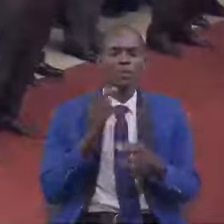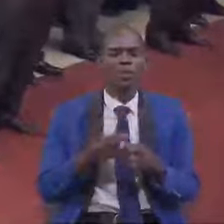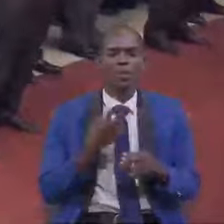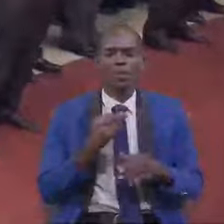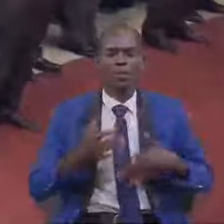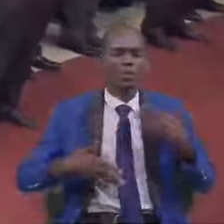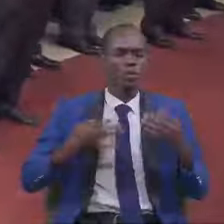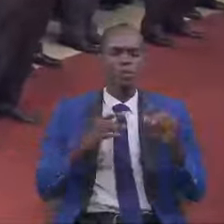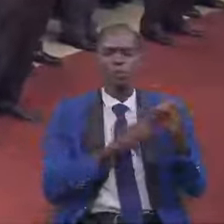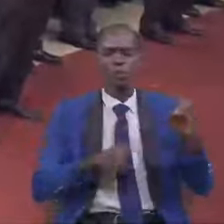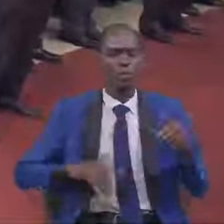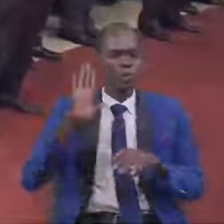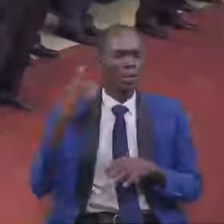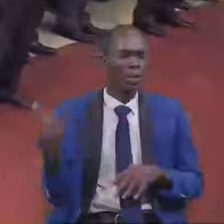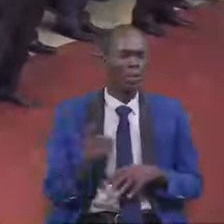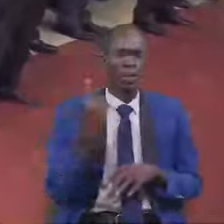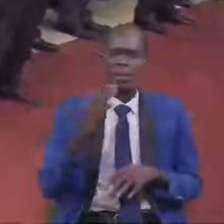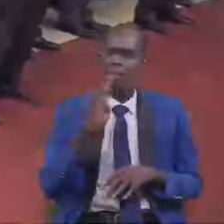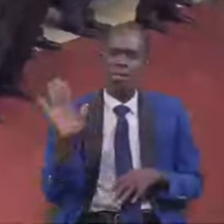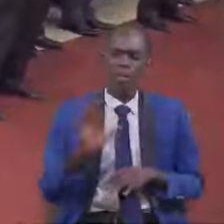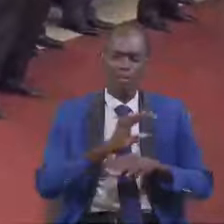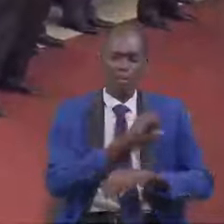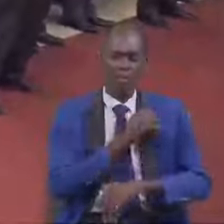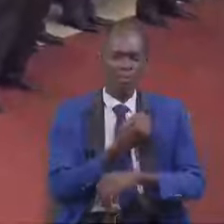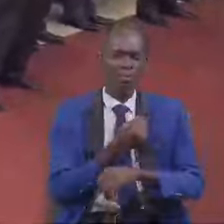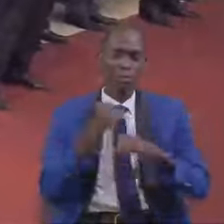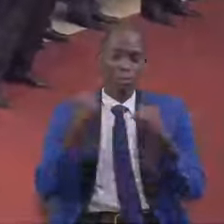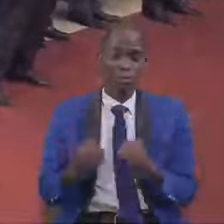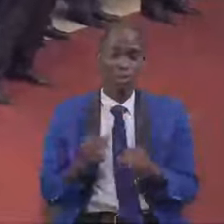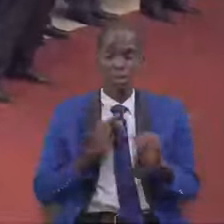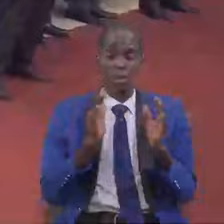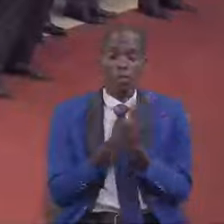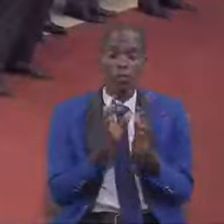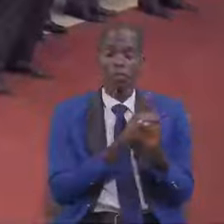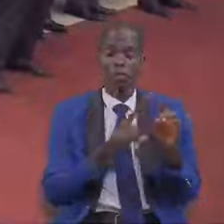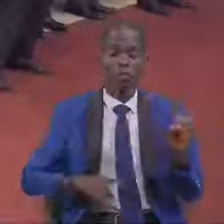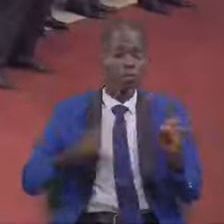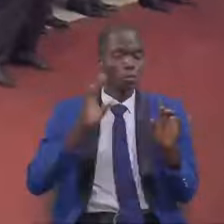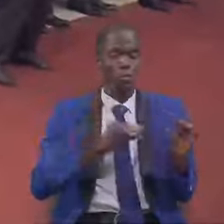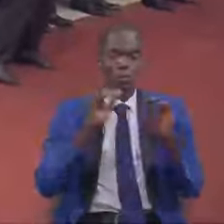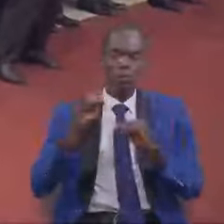toujours leur force. Je prie, Seigneur, que tu mettes la joie dans chaque cœur,